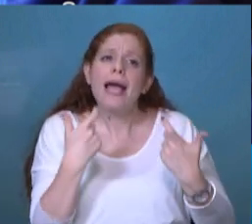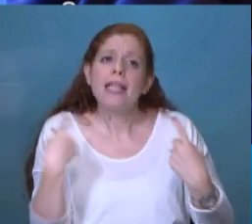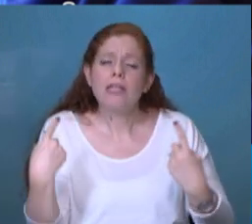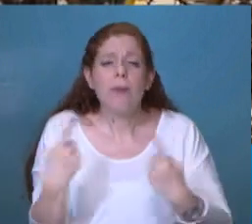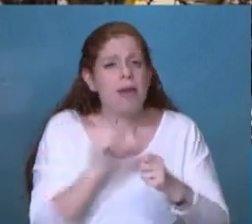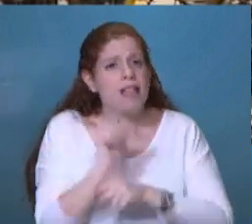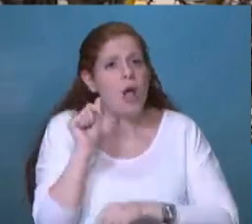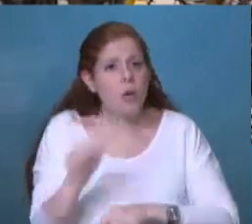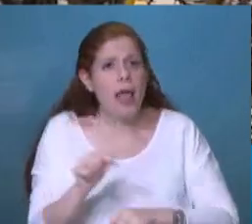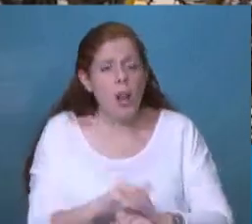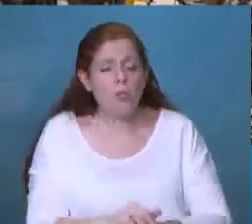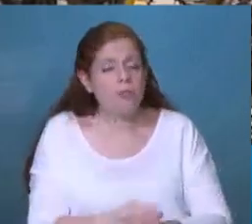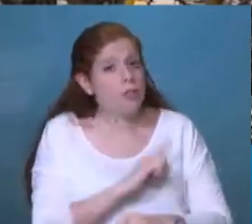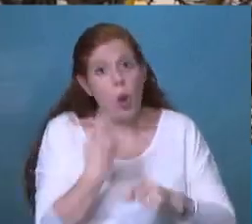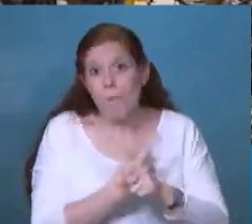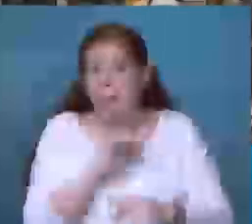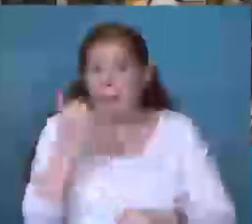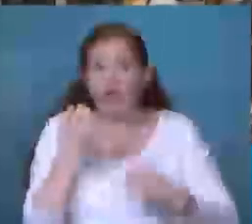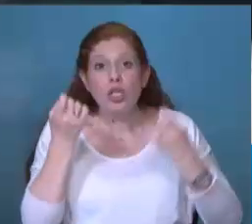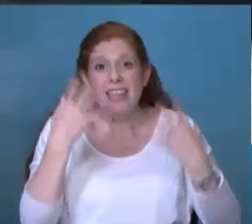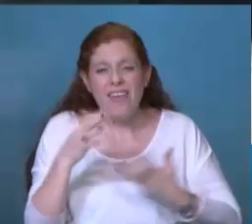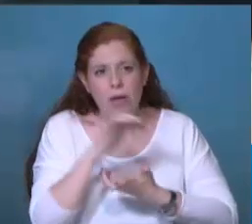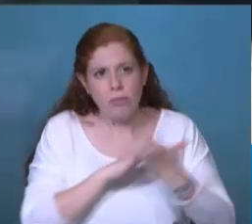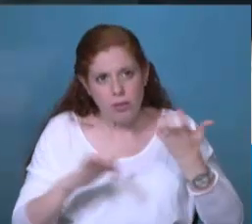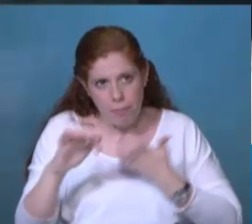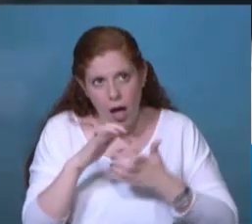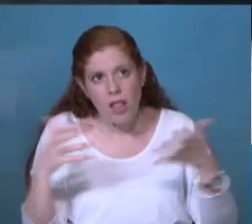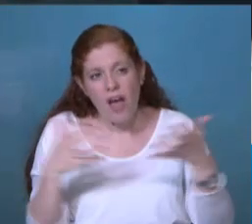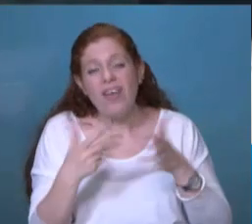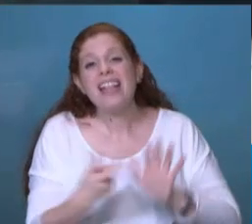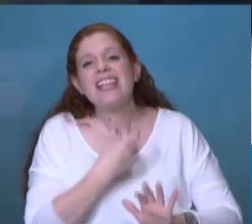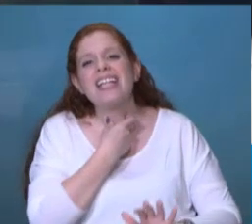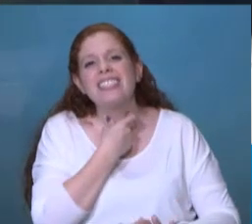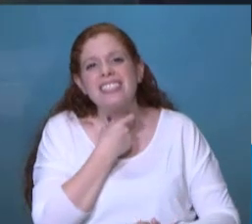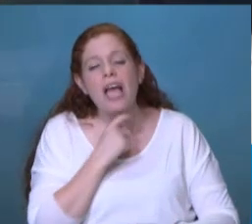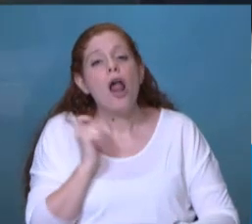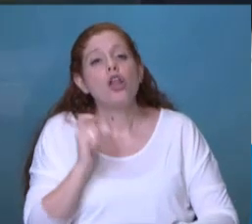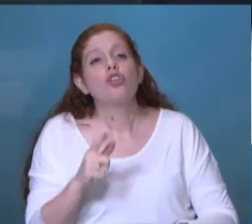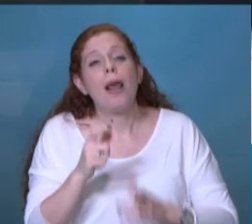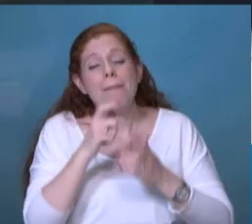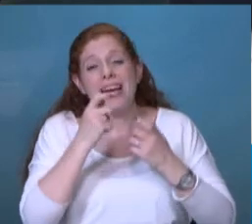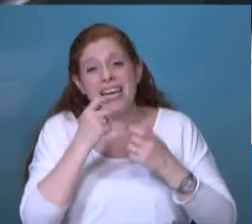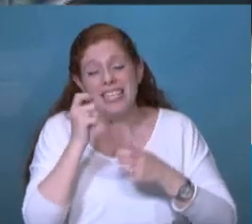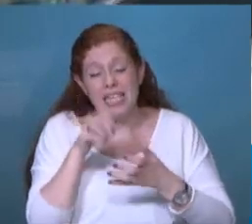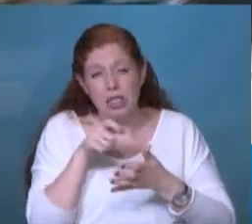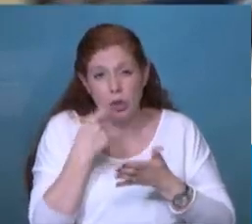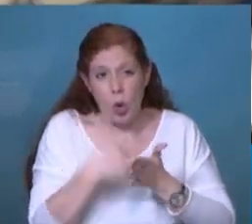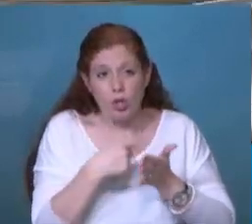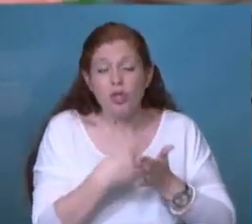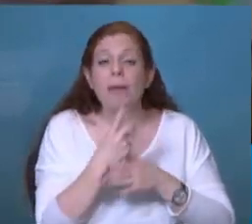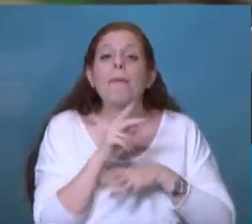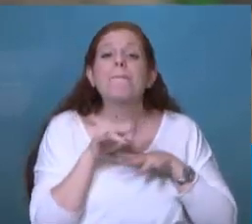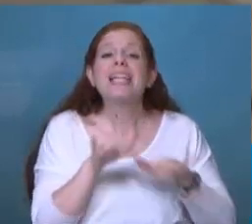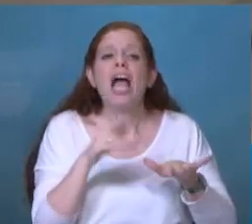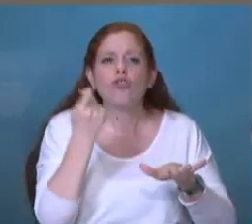אלו. זוהי לא הפעם הראשונה שטבע מסתבכת. החברה נאלצה לשלם כנסות בסך יותר ממיליארד שקלים על ששחדה עובדי